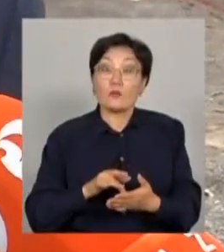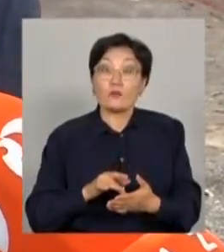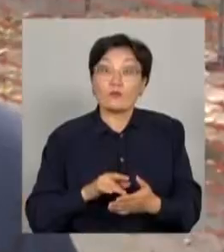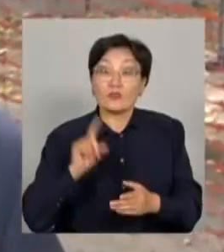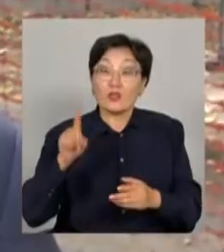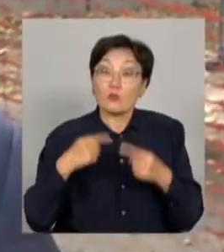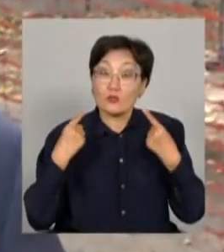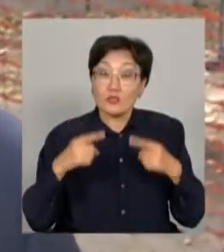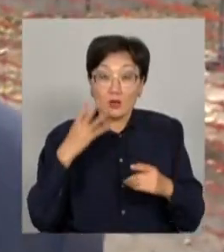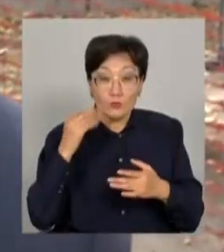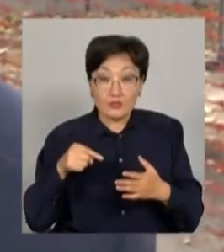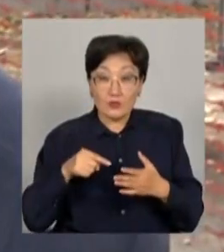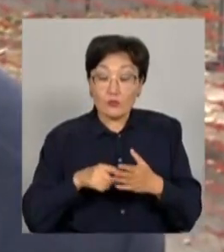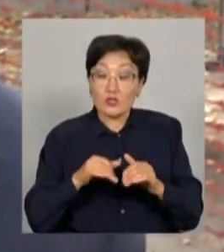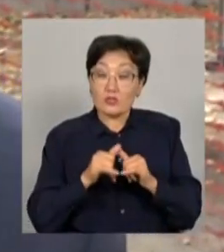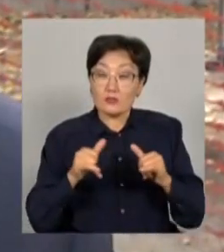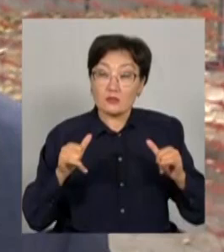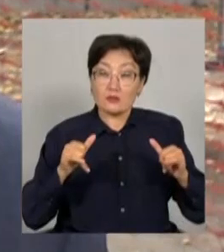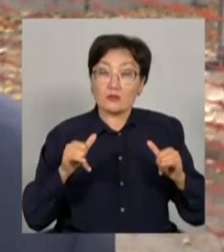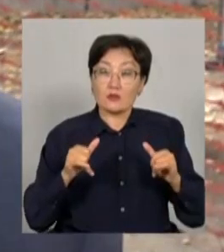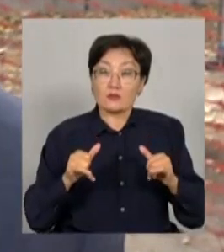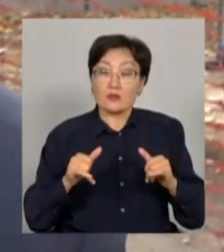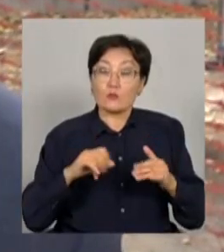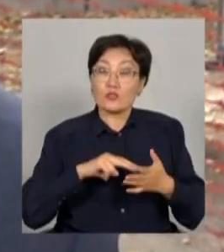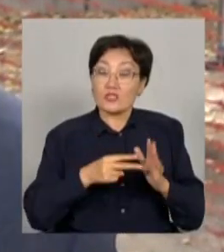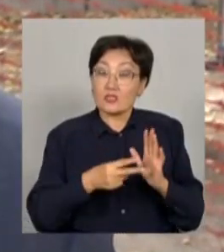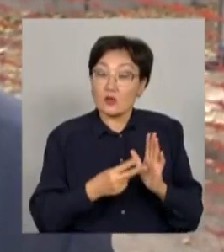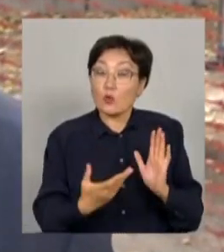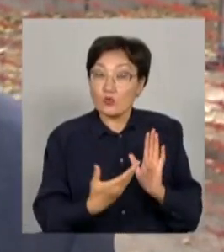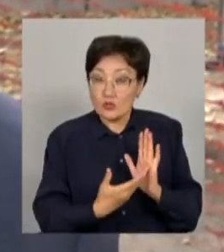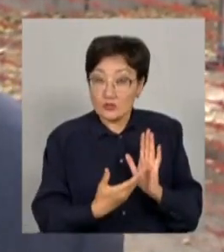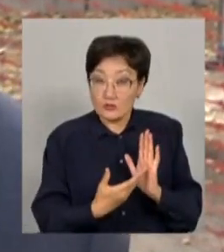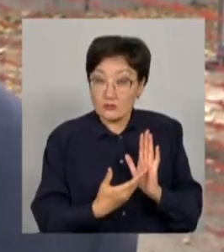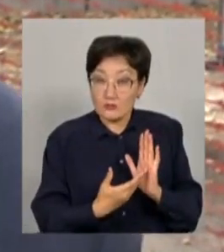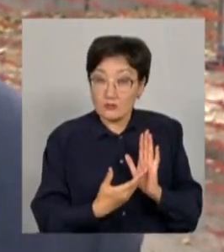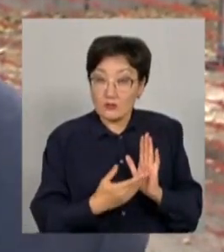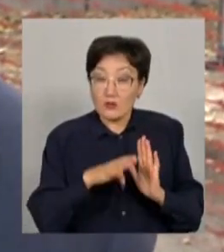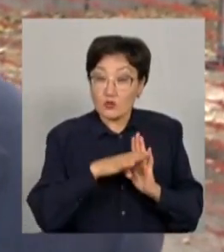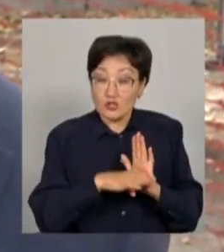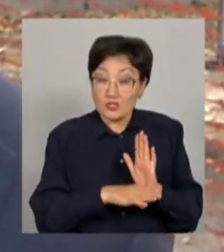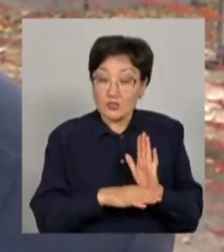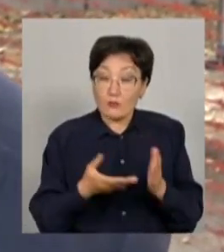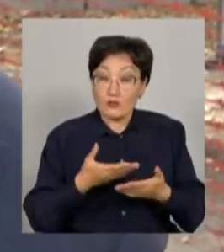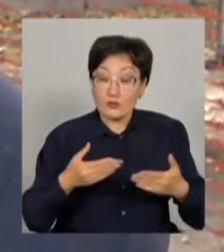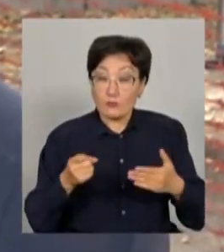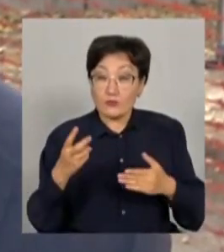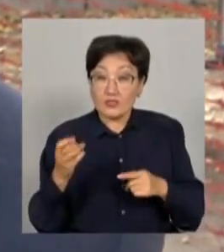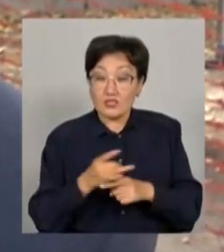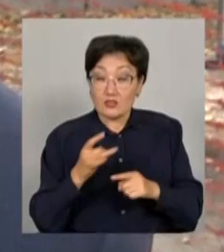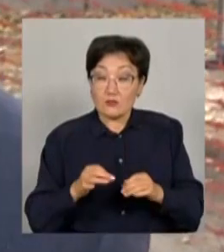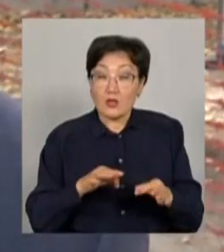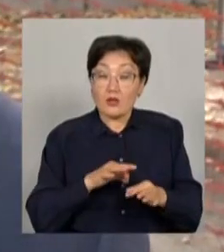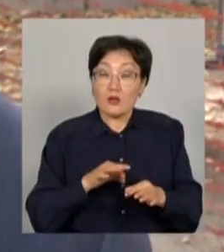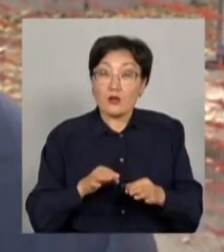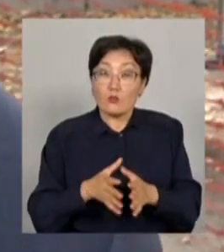өзгешерек болады. Алматы қаласы дамуының жол картасында көрсетілген көрсеткіштен біз бірнеше есе артық